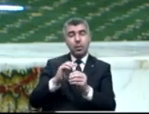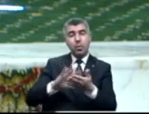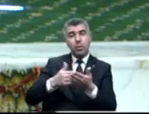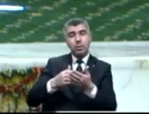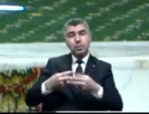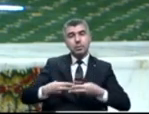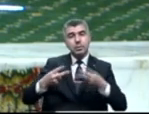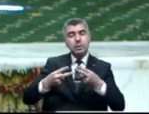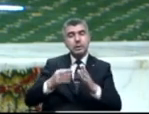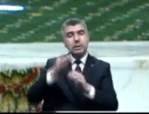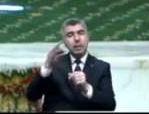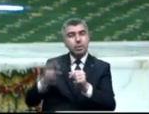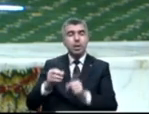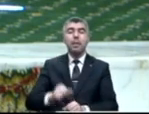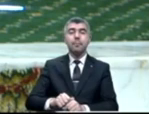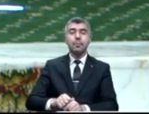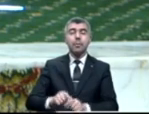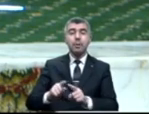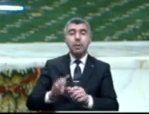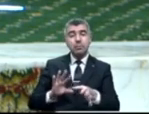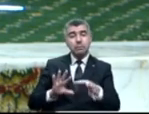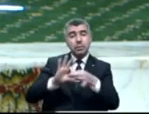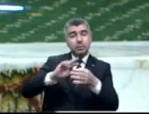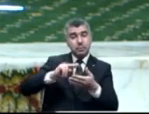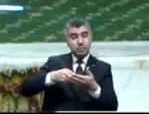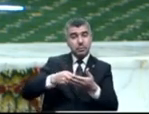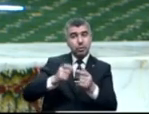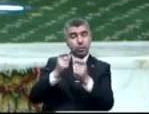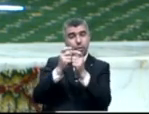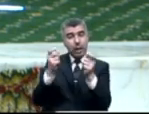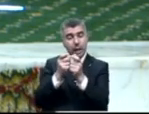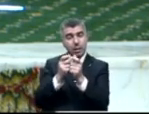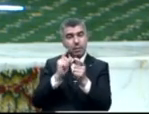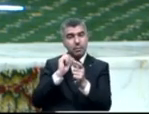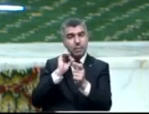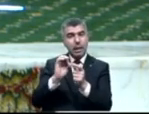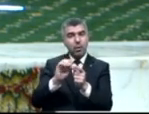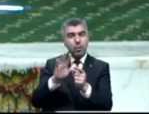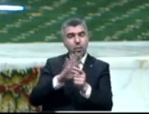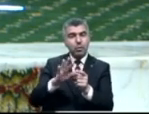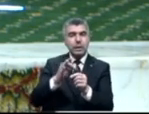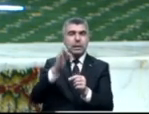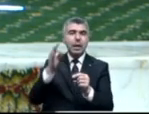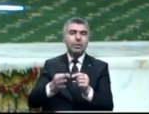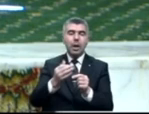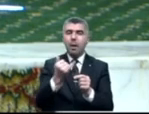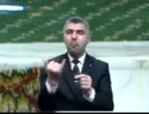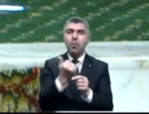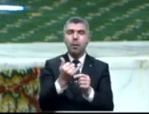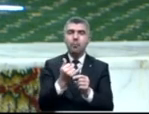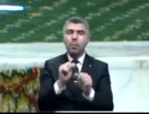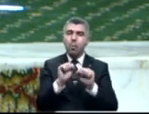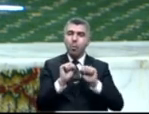للإنتاج الوطني. سي الوزير، إن الشراكة بين القطاع العام والخاص مكنت من تحقيق نتائج محمودة جدا، لكن